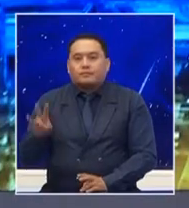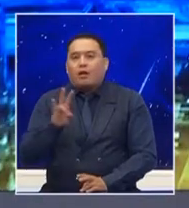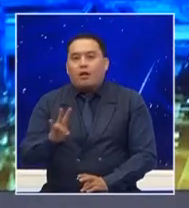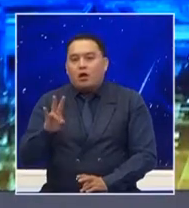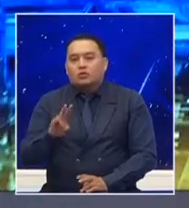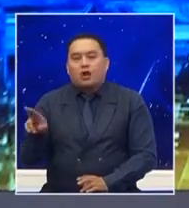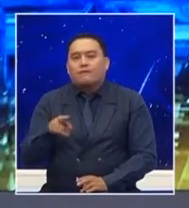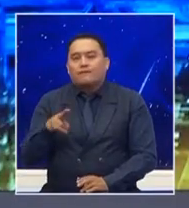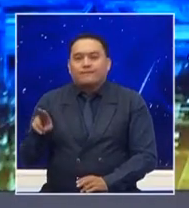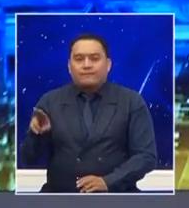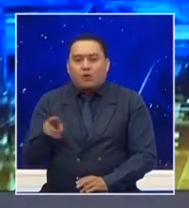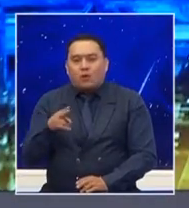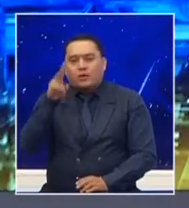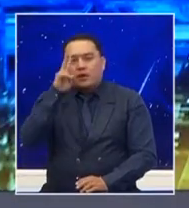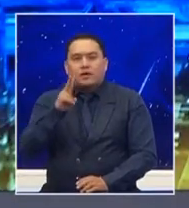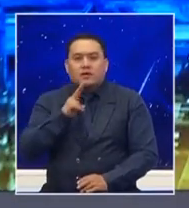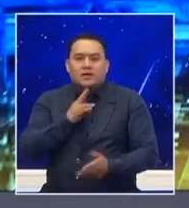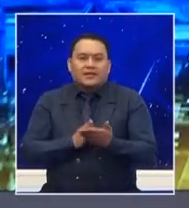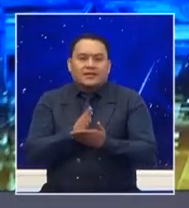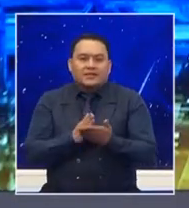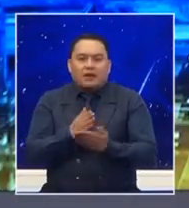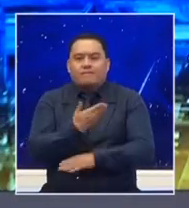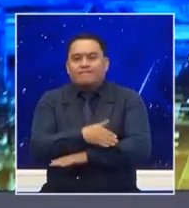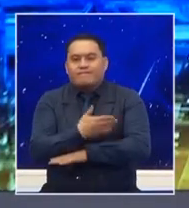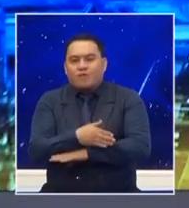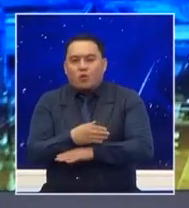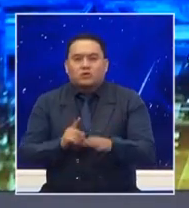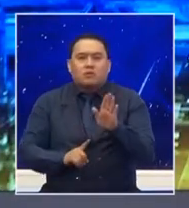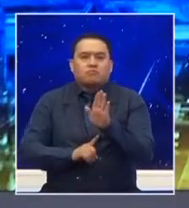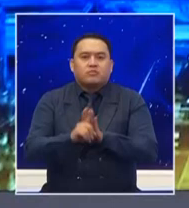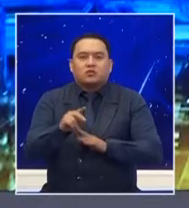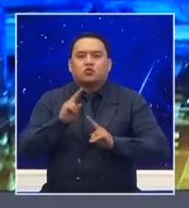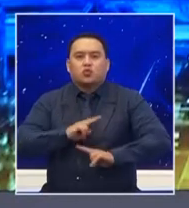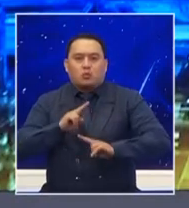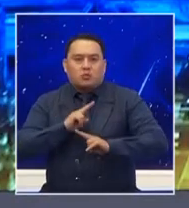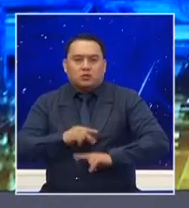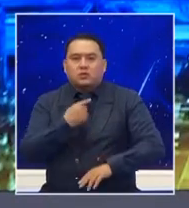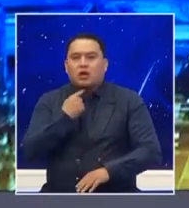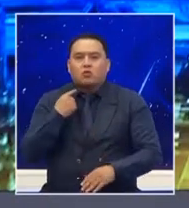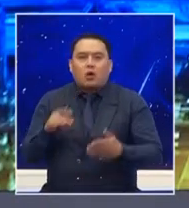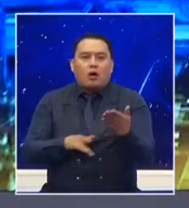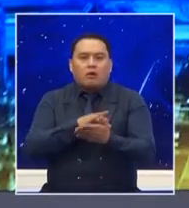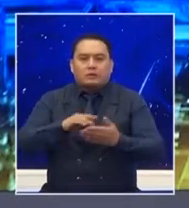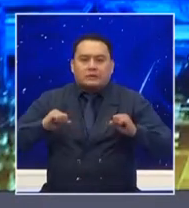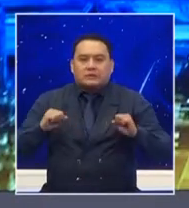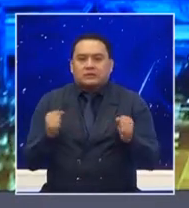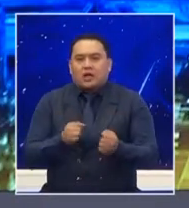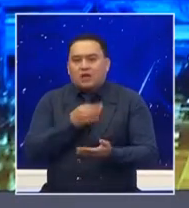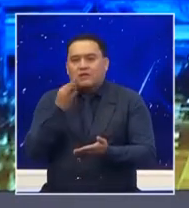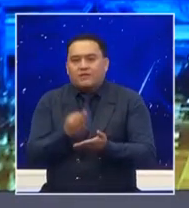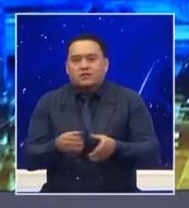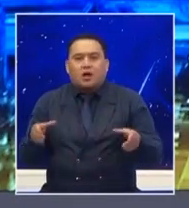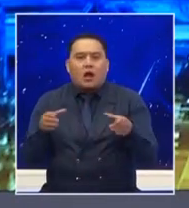Қараша 90 мен сол бір екай коммуналдық қызметтегілер үшін қарбалас шақ басталды. Әсіресе Талдықорған қаласының қысқы күтіміне жауапты